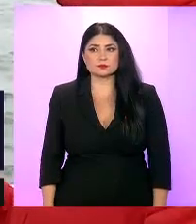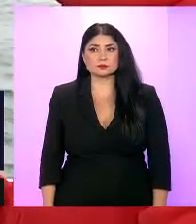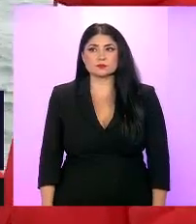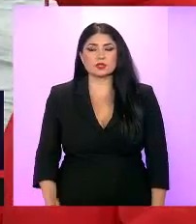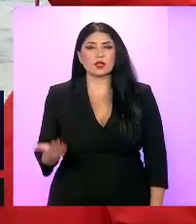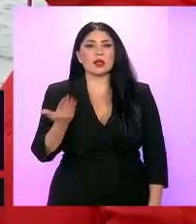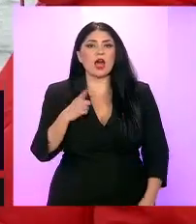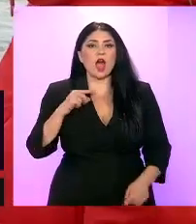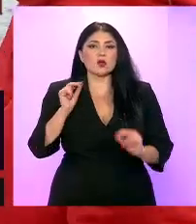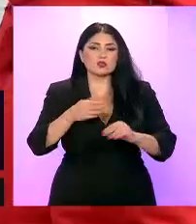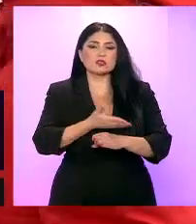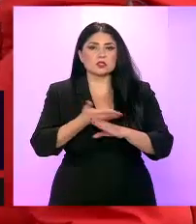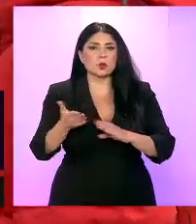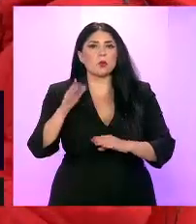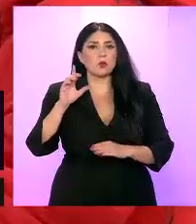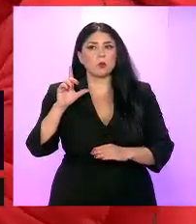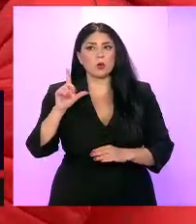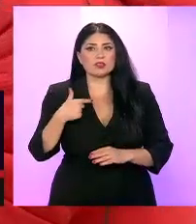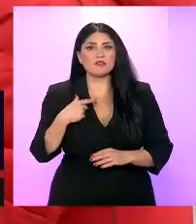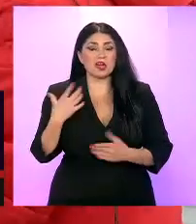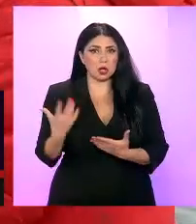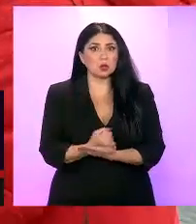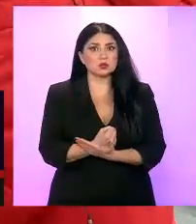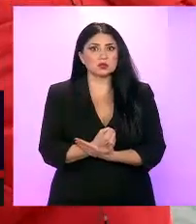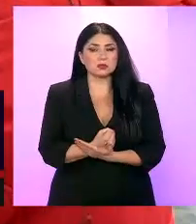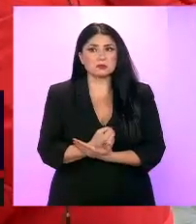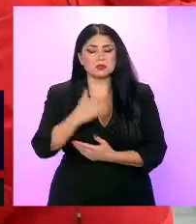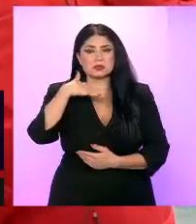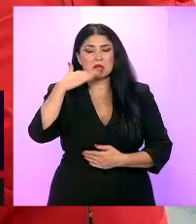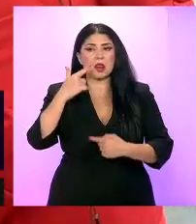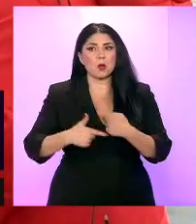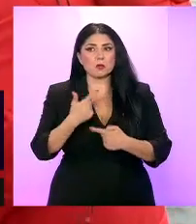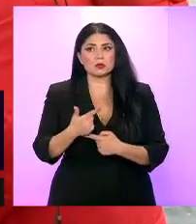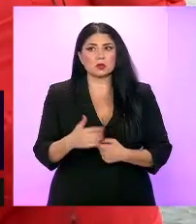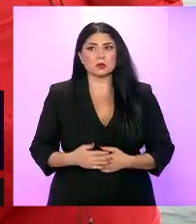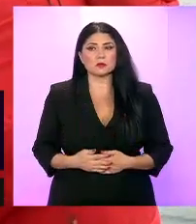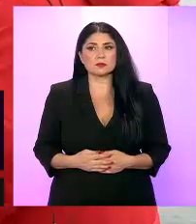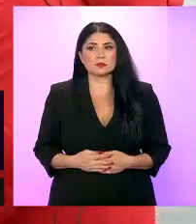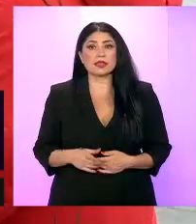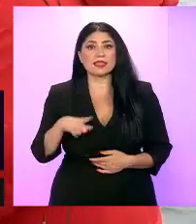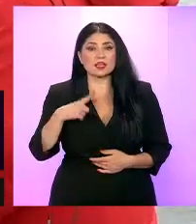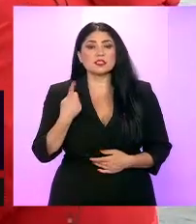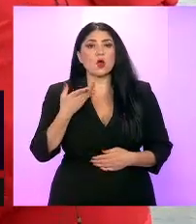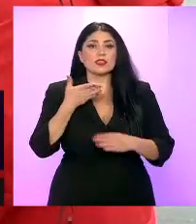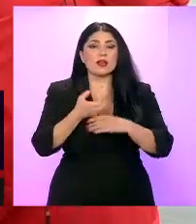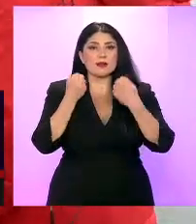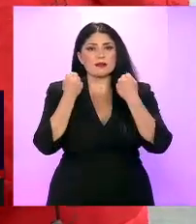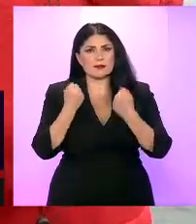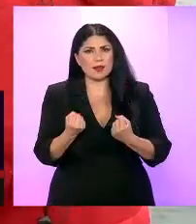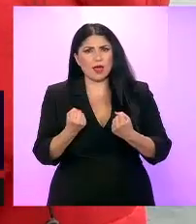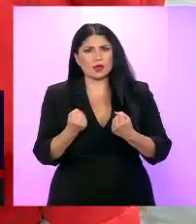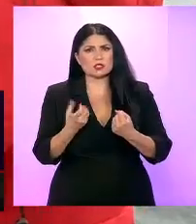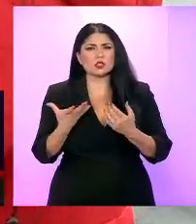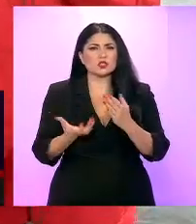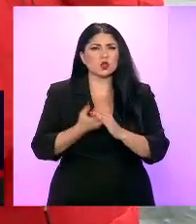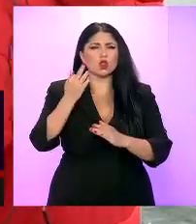fost întârziată, poate avea succes în zilele următoare? Adică este o operațiune dificilă să scoți tone